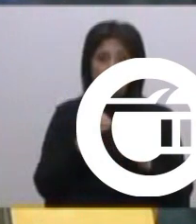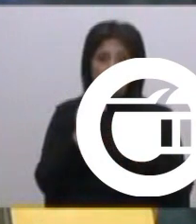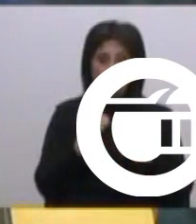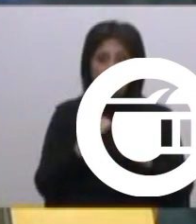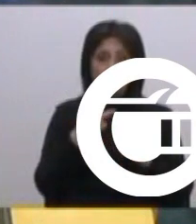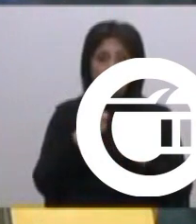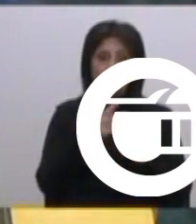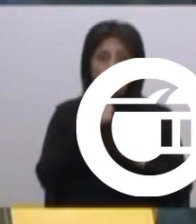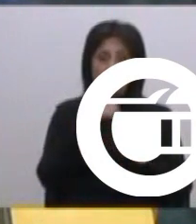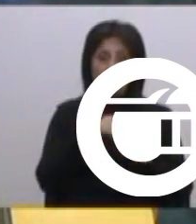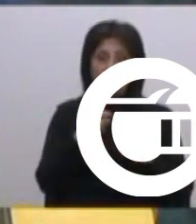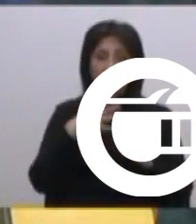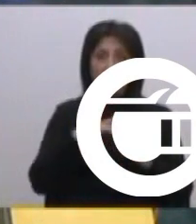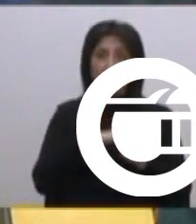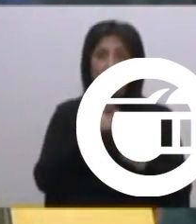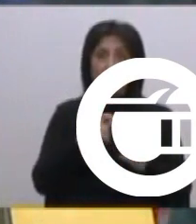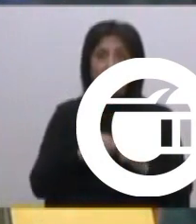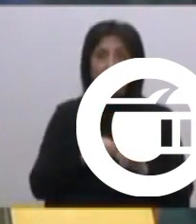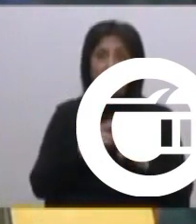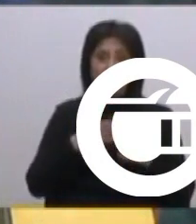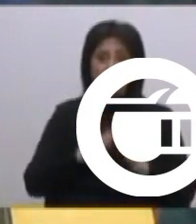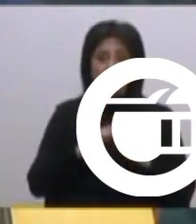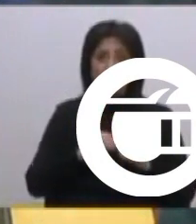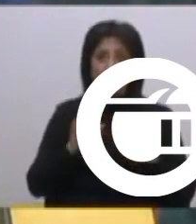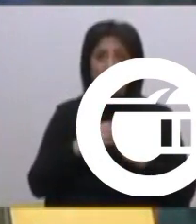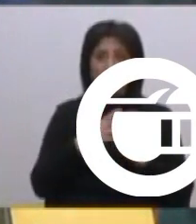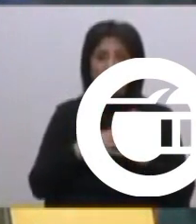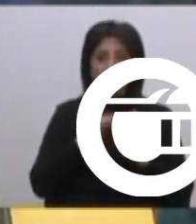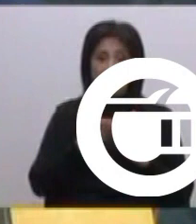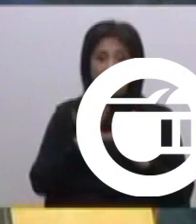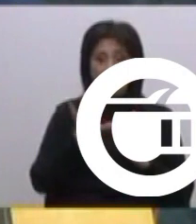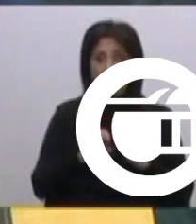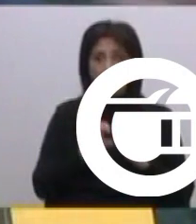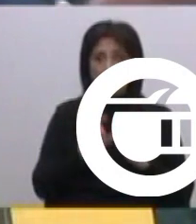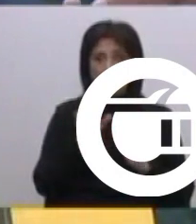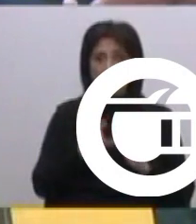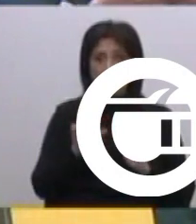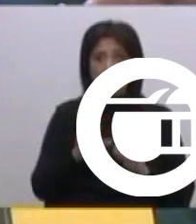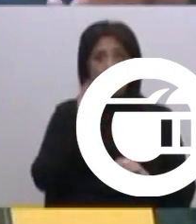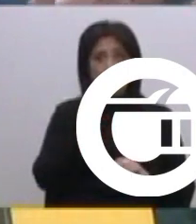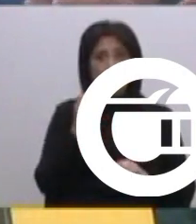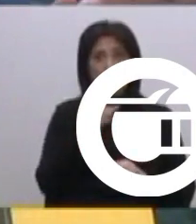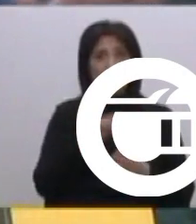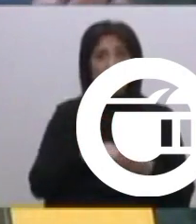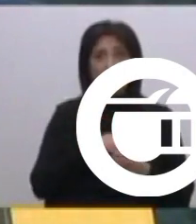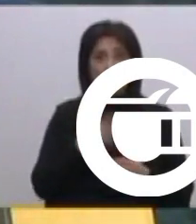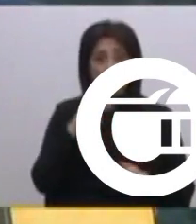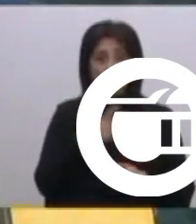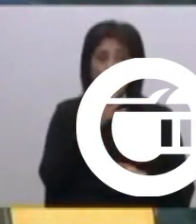შევაჩერეთ. 2014 წლის შემდეგ საქართველოს მოსახლეობა გაიზარდა 19,500 ადამიანით. Როცა კიდევ ერთხელ